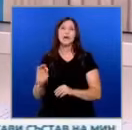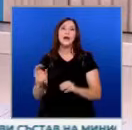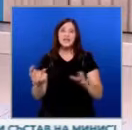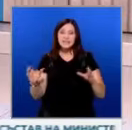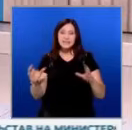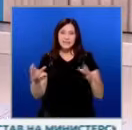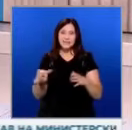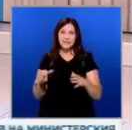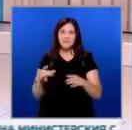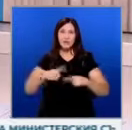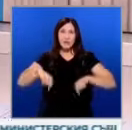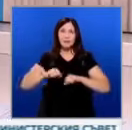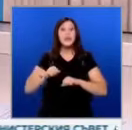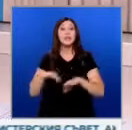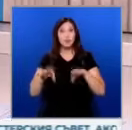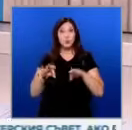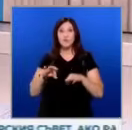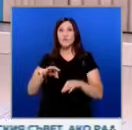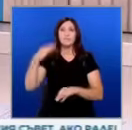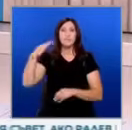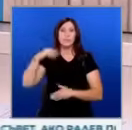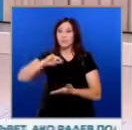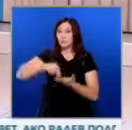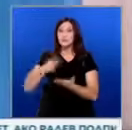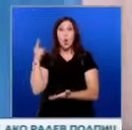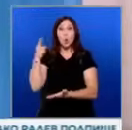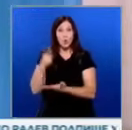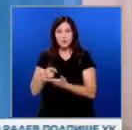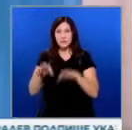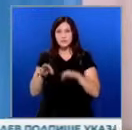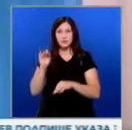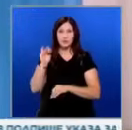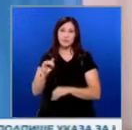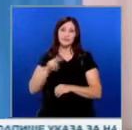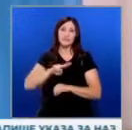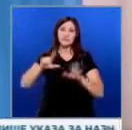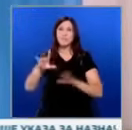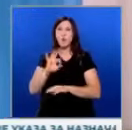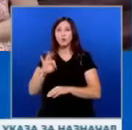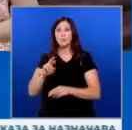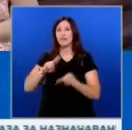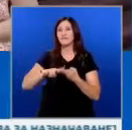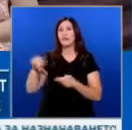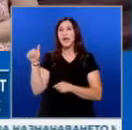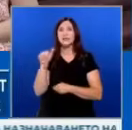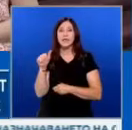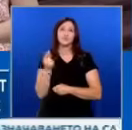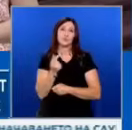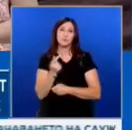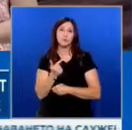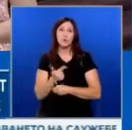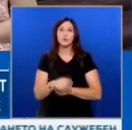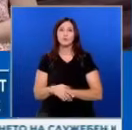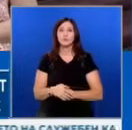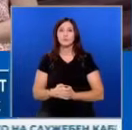кабинета бъде готов и президентът подпише указ, изборите ще бъдат на 27 октомври. Вера Александрова с подробностите